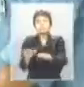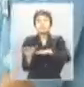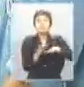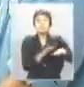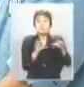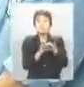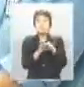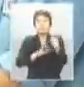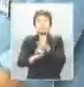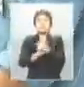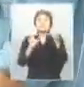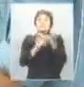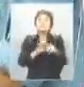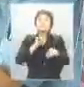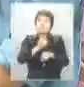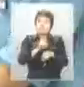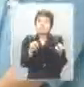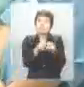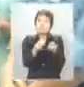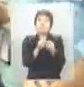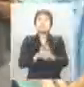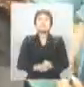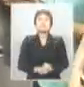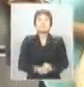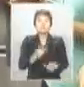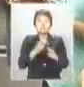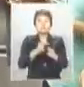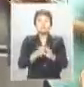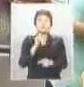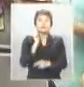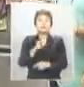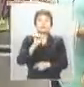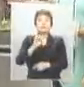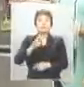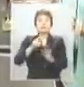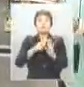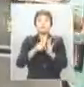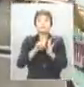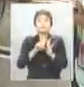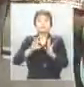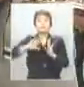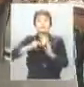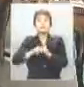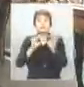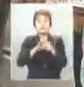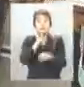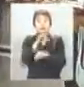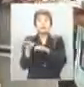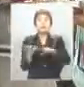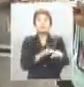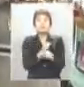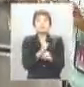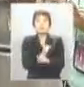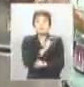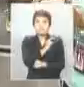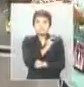รับพระบรมราชโองการแล้วส่วนพลเอกธีรเดชมีเพียรประธานวุฒิสภากล่าวย้ำถึงความพร้อมในการทำหน้าที่